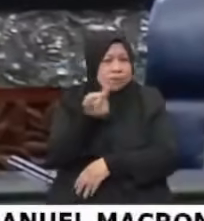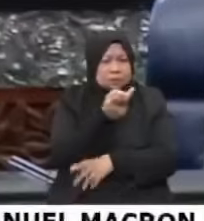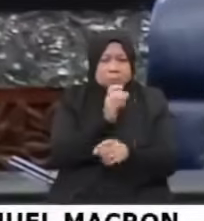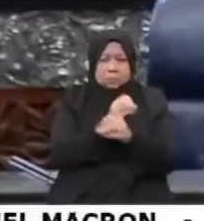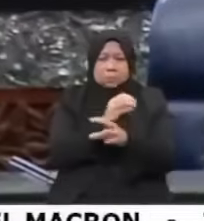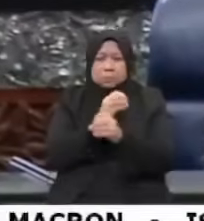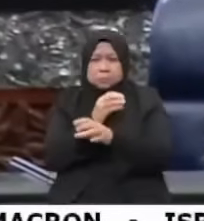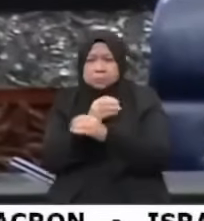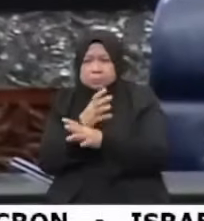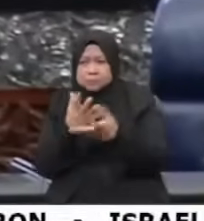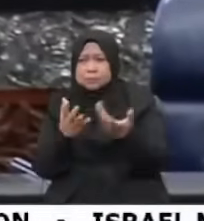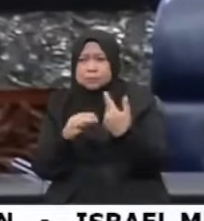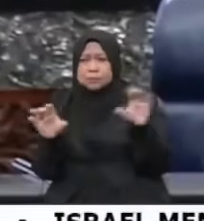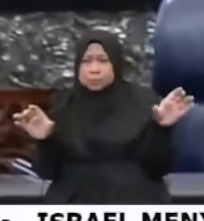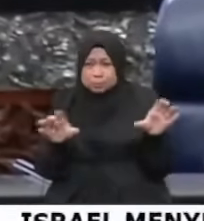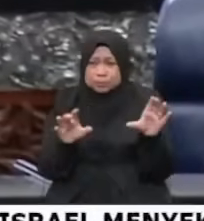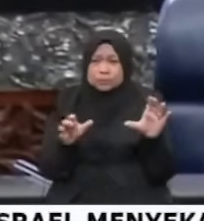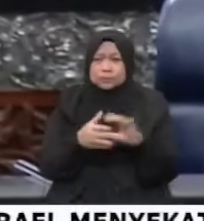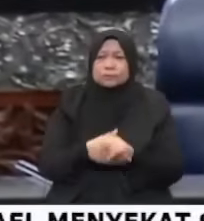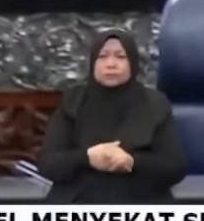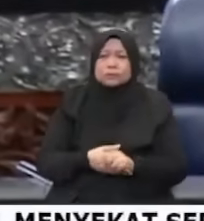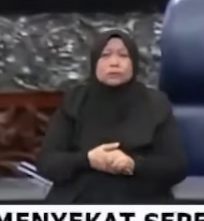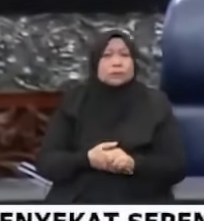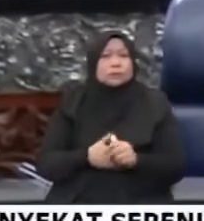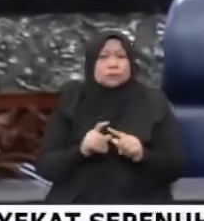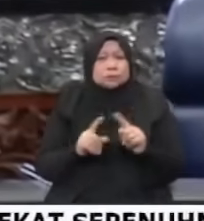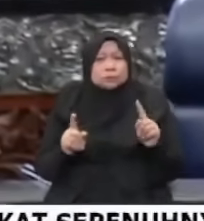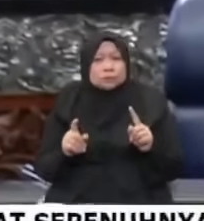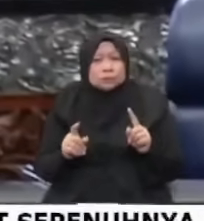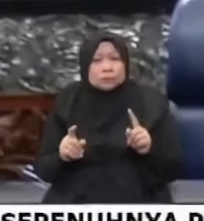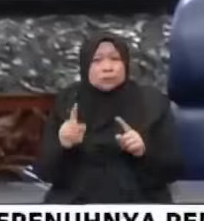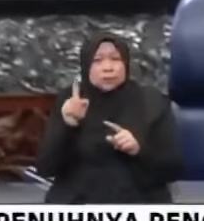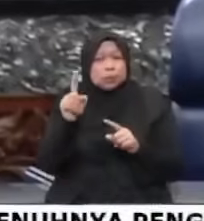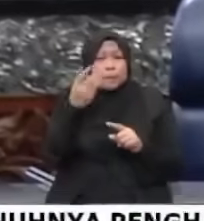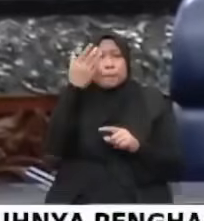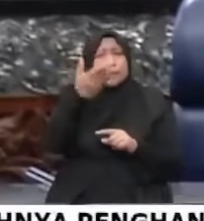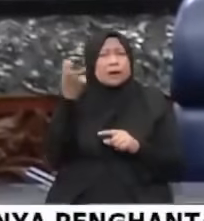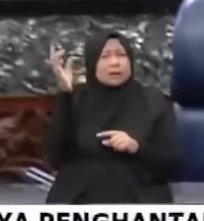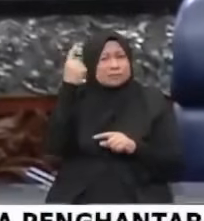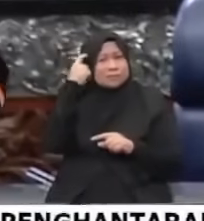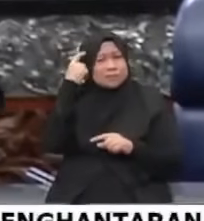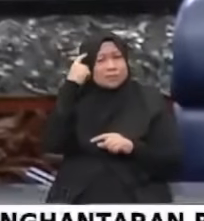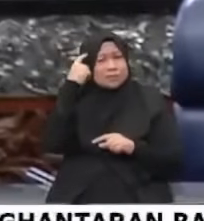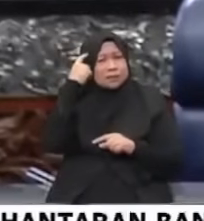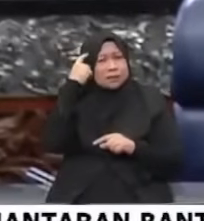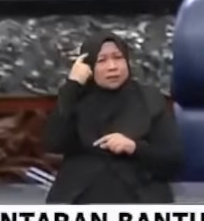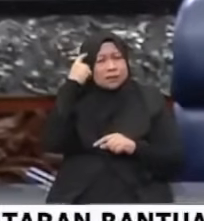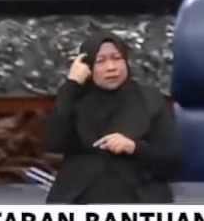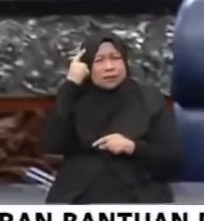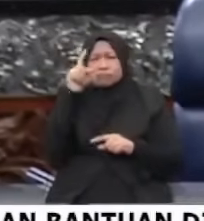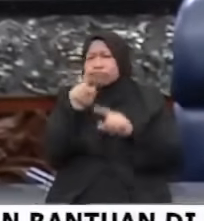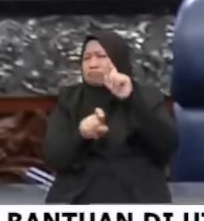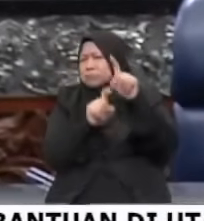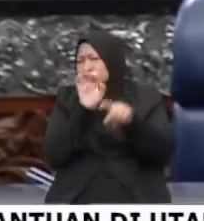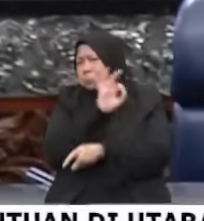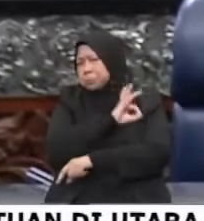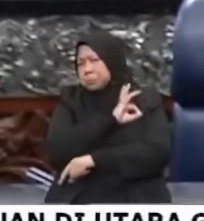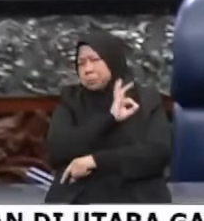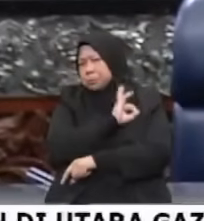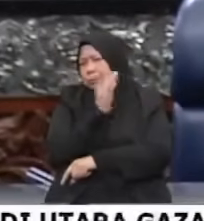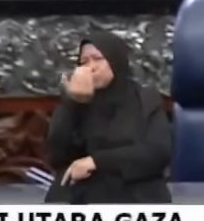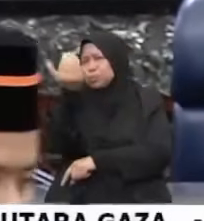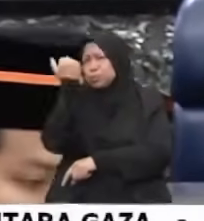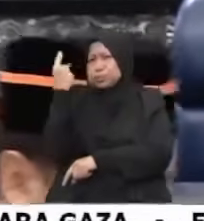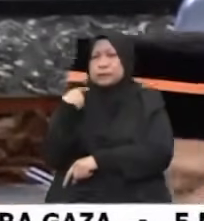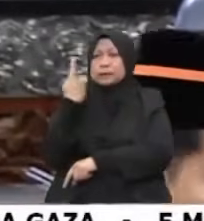usaha yang dibuat tetapi ee satu perkara yang saya apa ni agak tertanya-tanya kita dulu kita ada